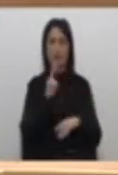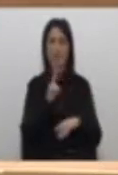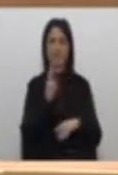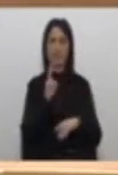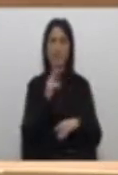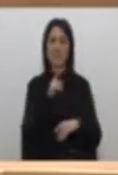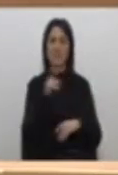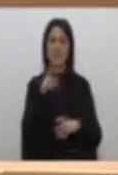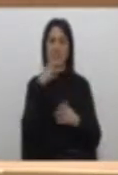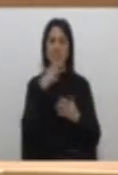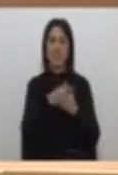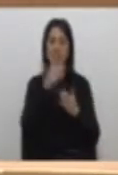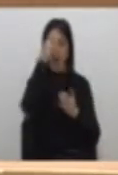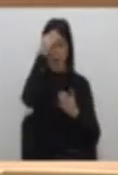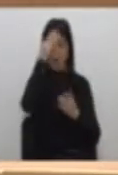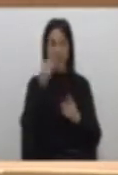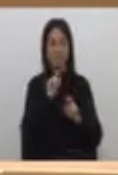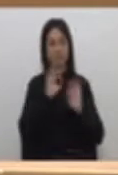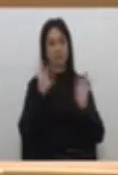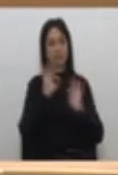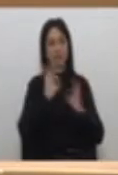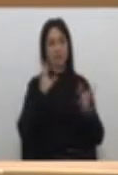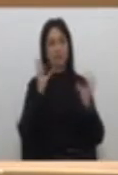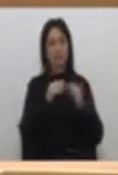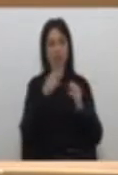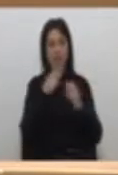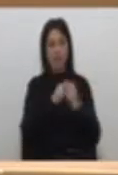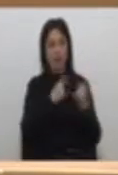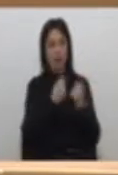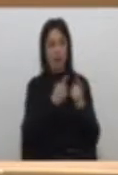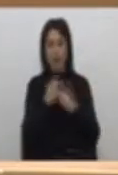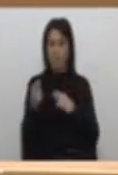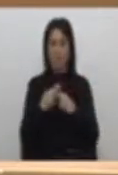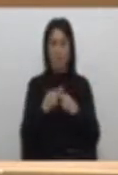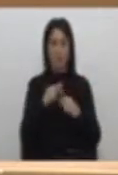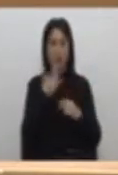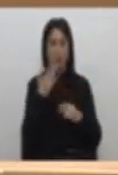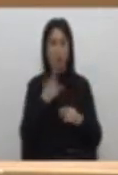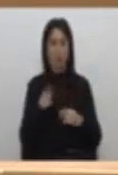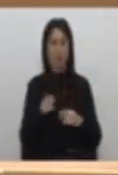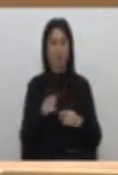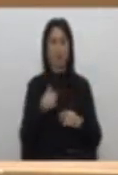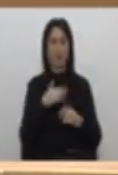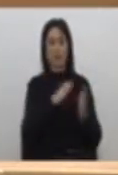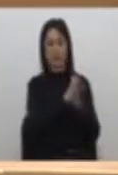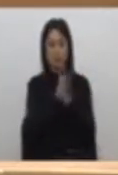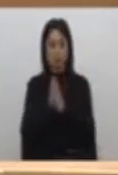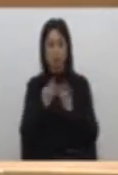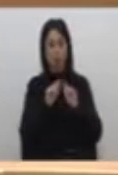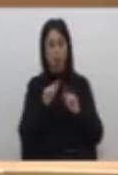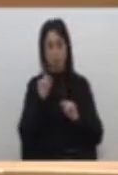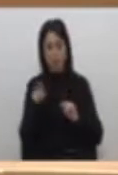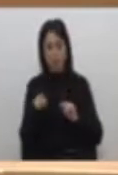დაუშვათ თავისი აზრის წარმოთქმა უნდა და შეჯერება უნდა თავის კოლეგებთან. ყველასადმე მექნება სათხოვარი ოპოზიციასთან,